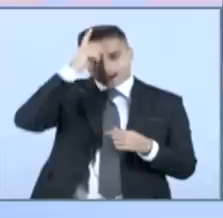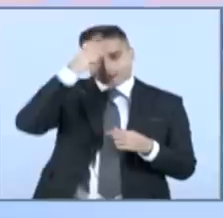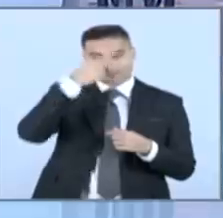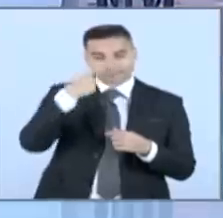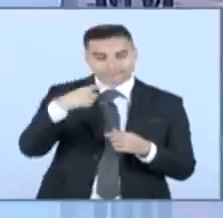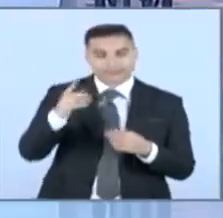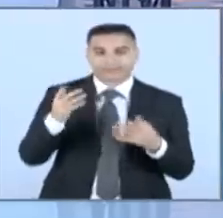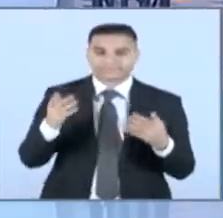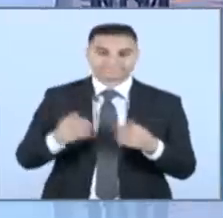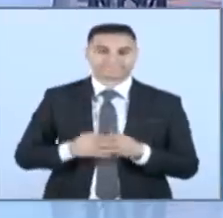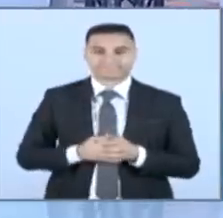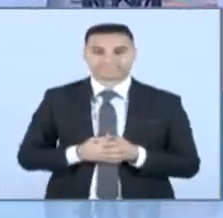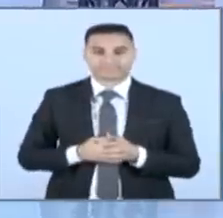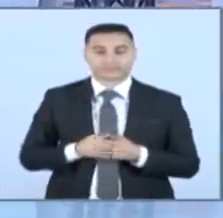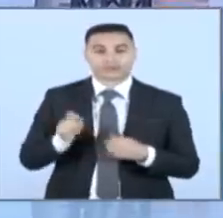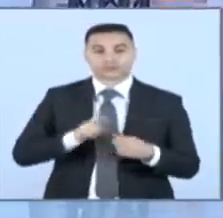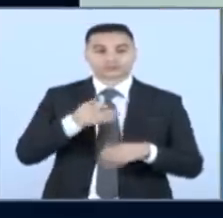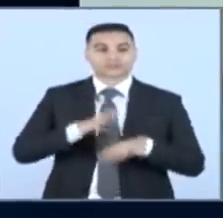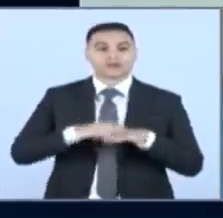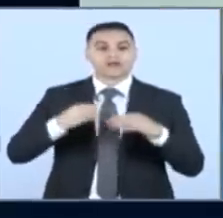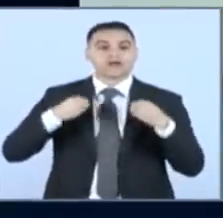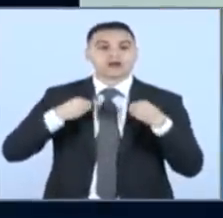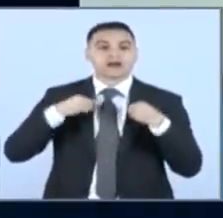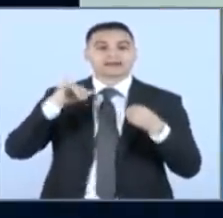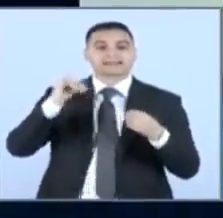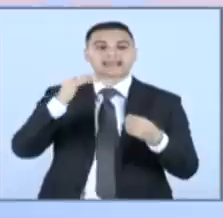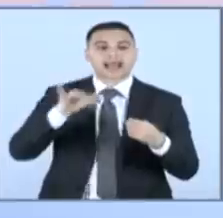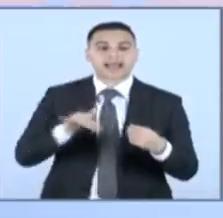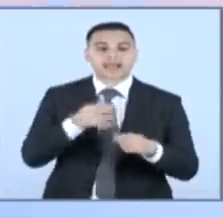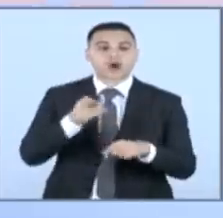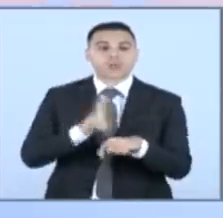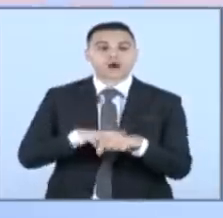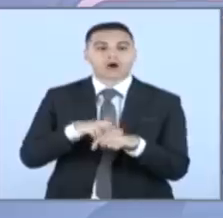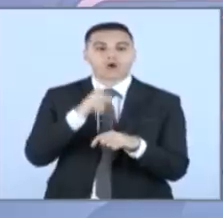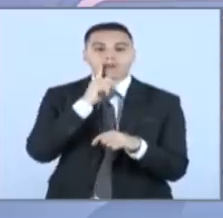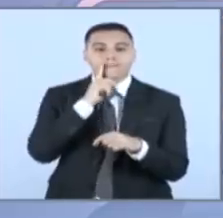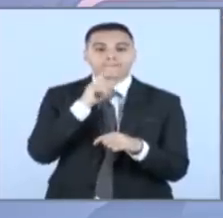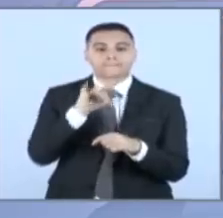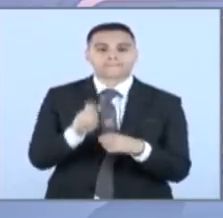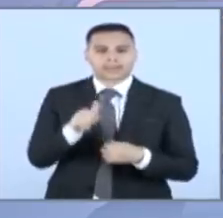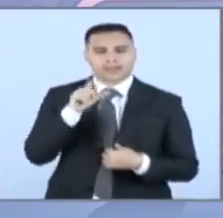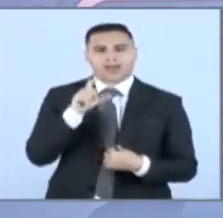ألمانيا. سؤال في الرياضة يحيى ومدام منال.